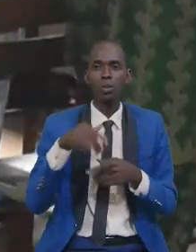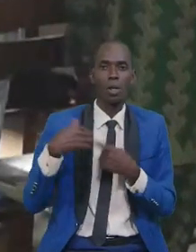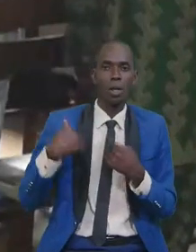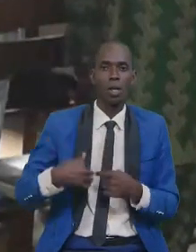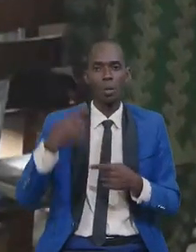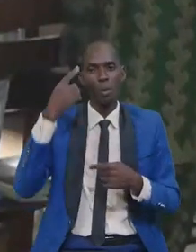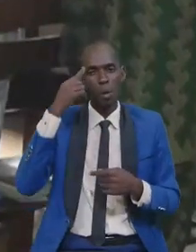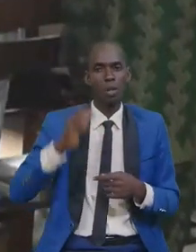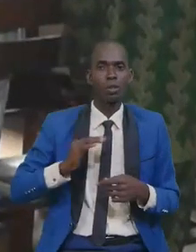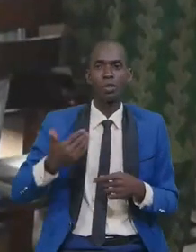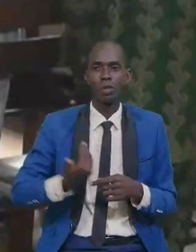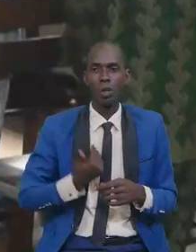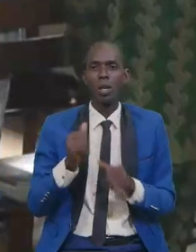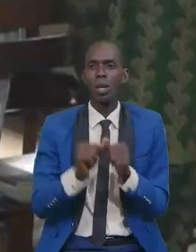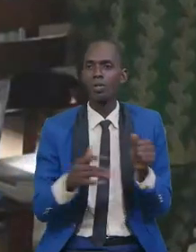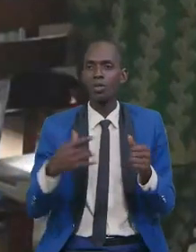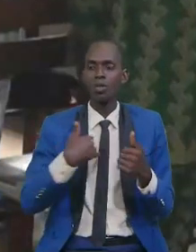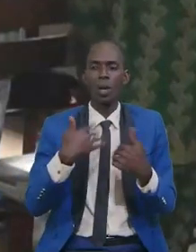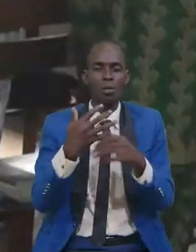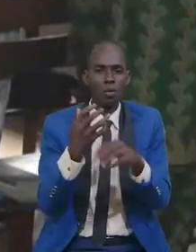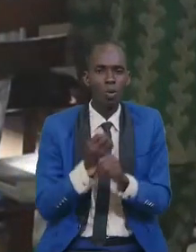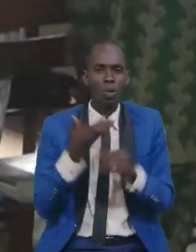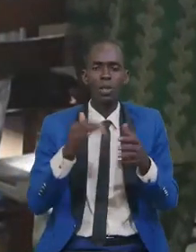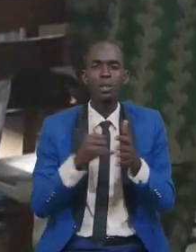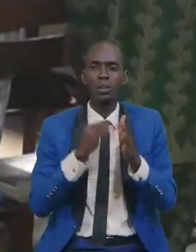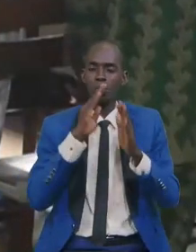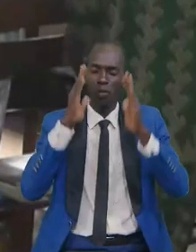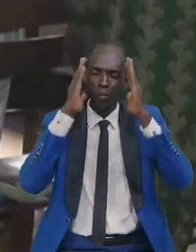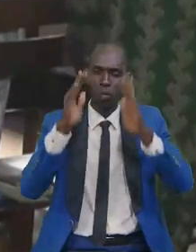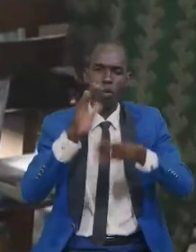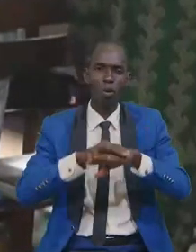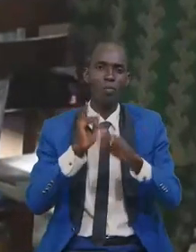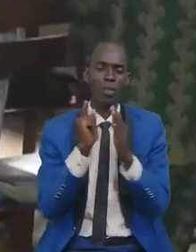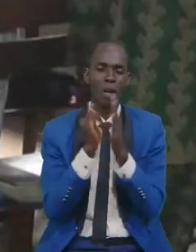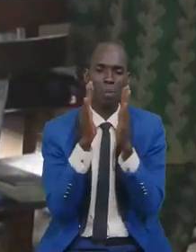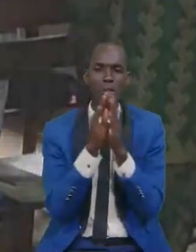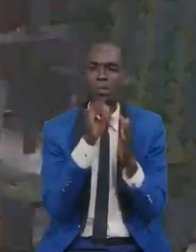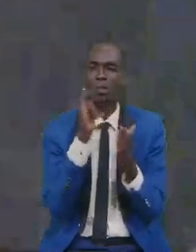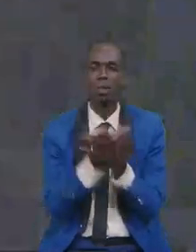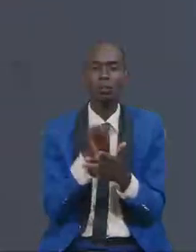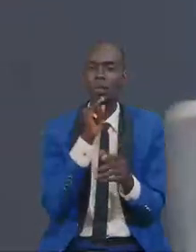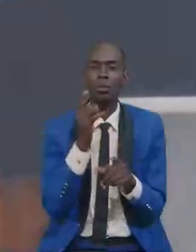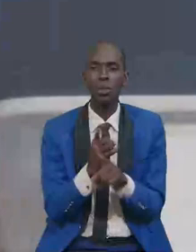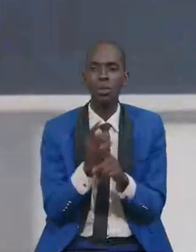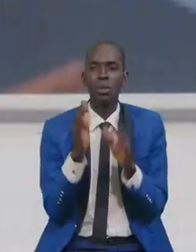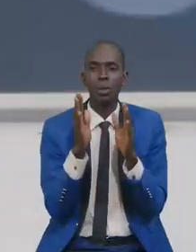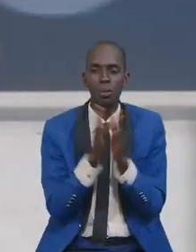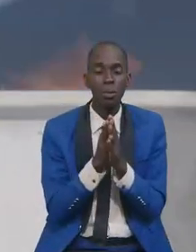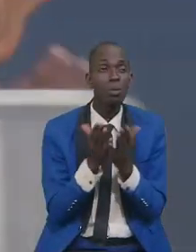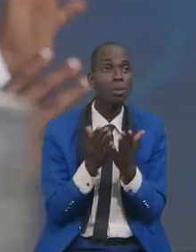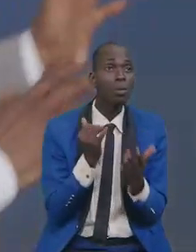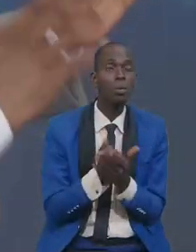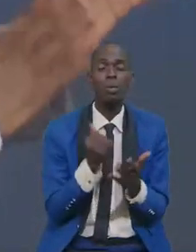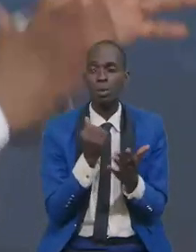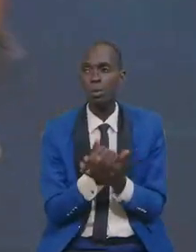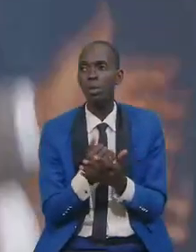vos pensées, vos âmes, tout ce que vous avez, la passion, que cela soit réellement là. Pour que ce ne soit pas seulement que vous suivez. Et quand